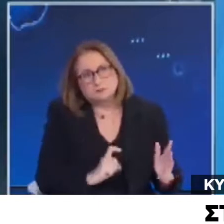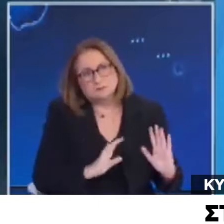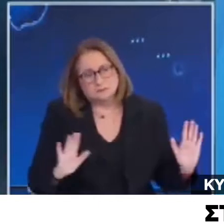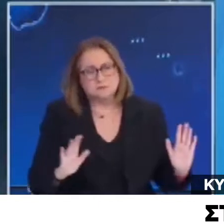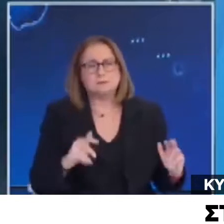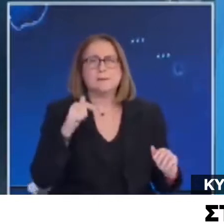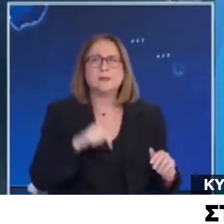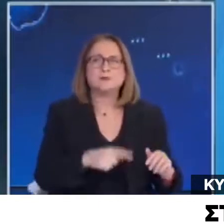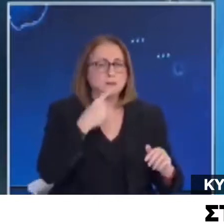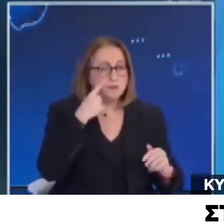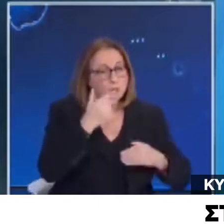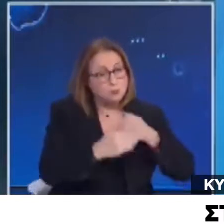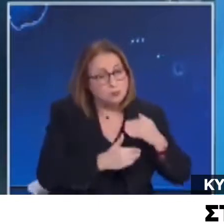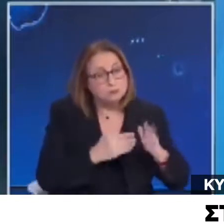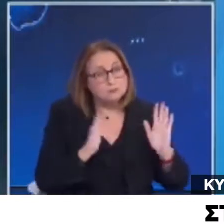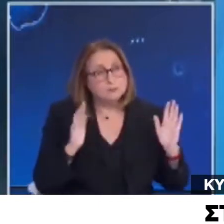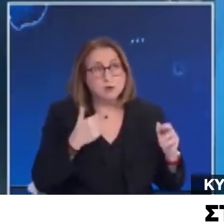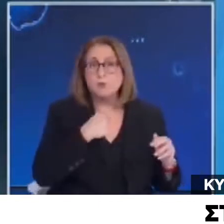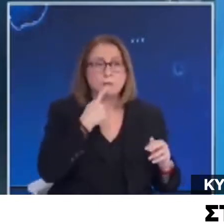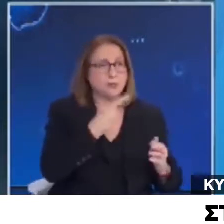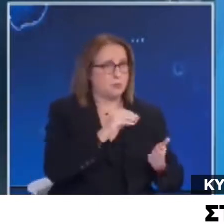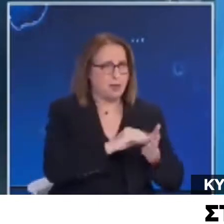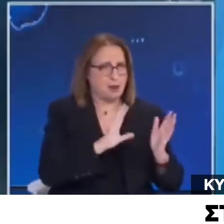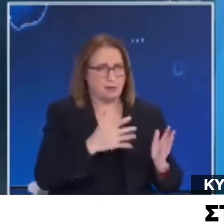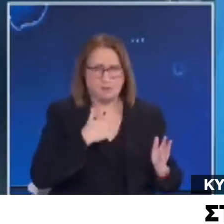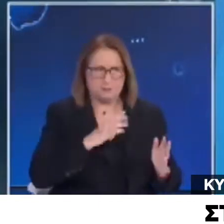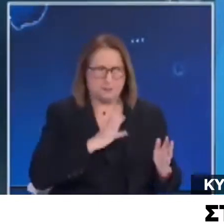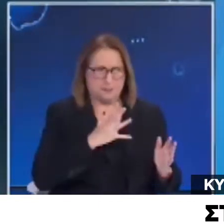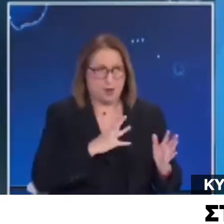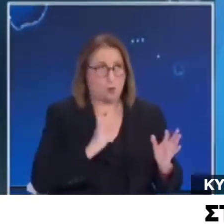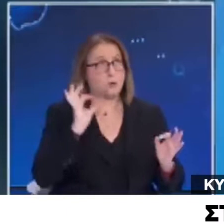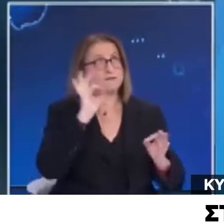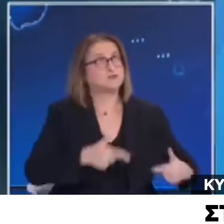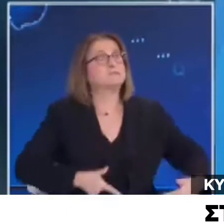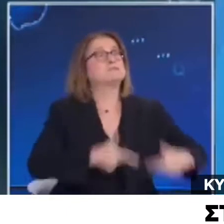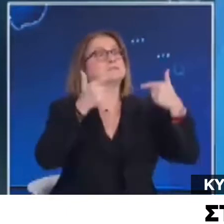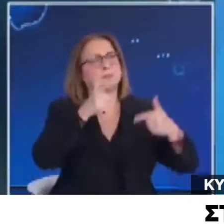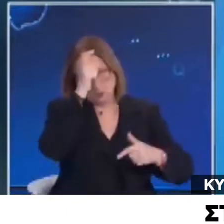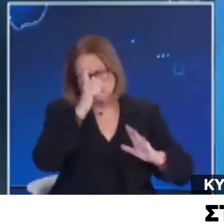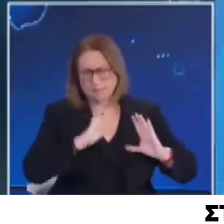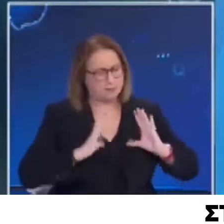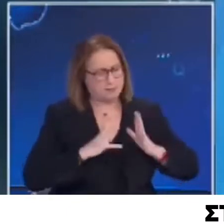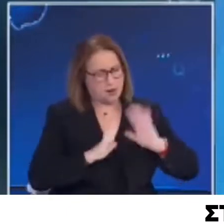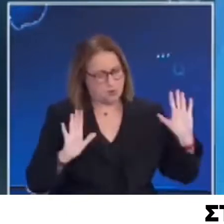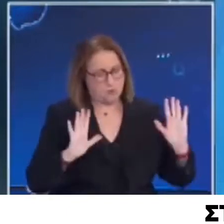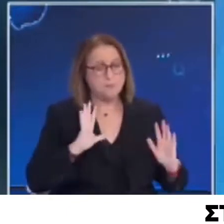πάρθουν, το απευχόμαστε, θέλω να το ξαναπώ, θα πάρθουν μέχρι τα τέλη